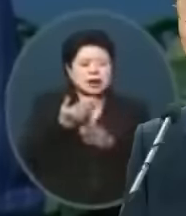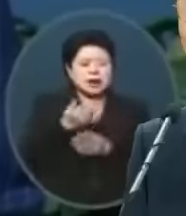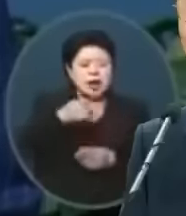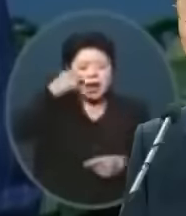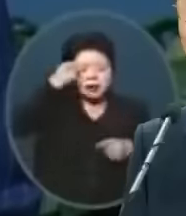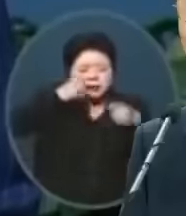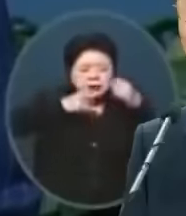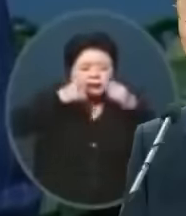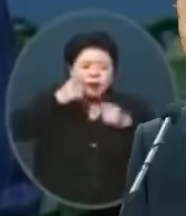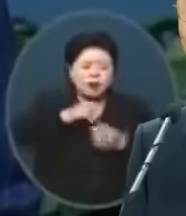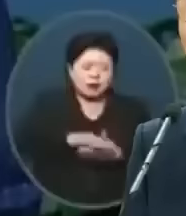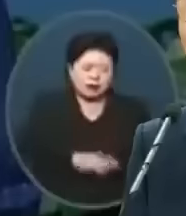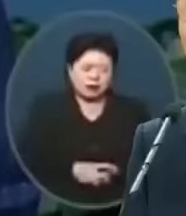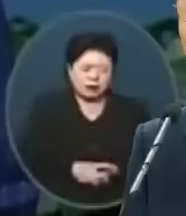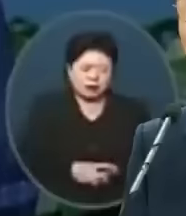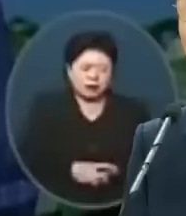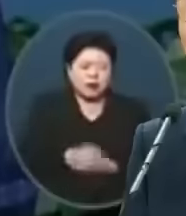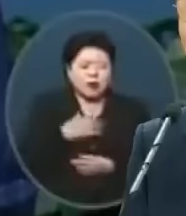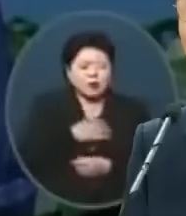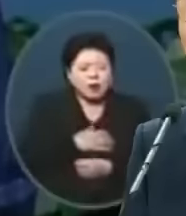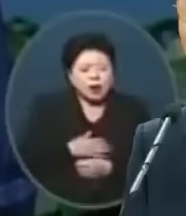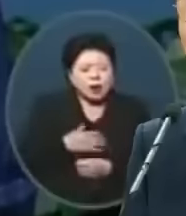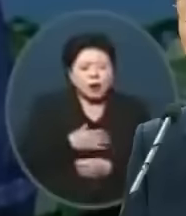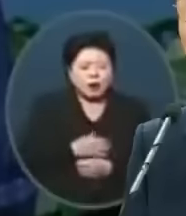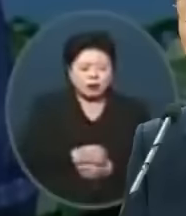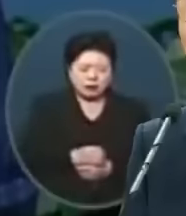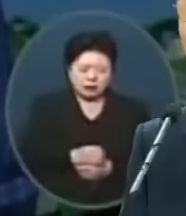슬프고 괴롭고